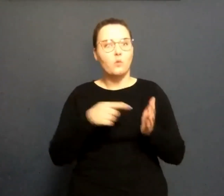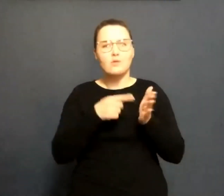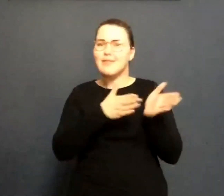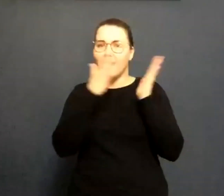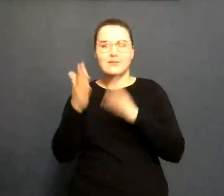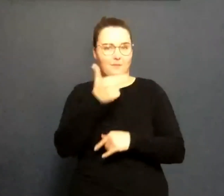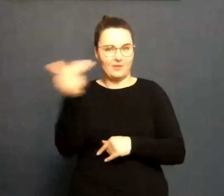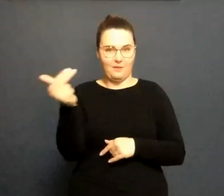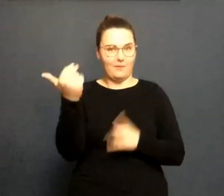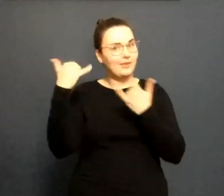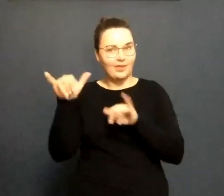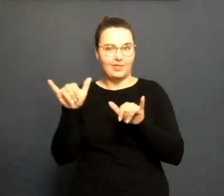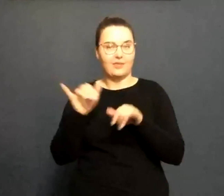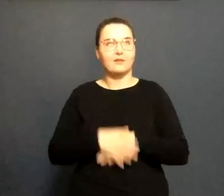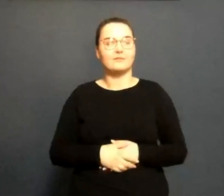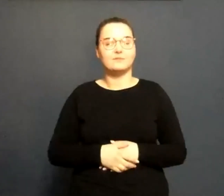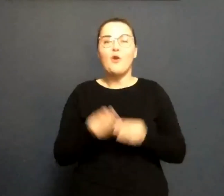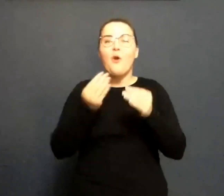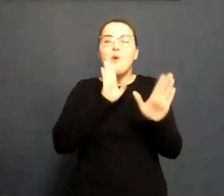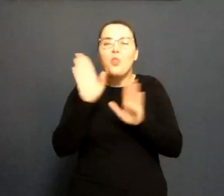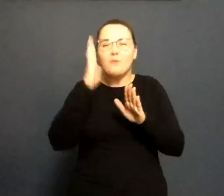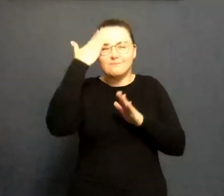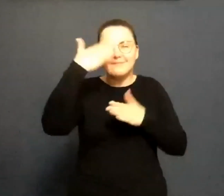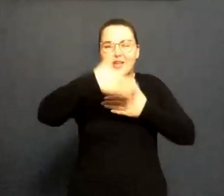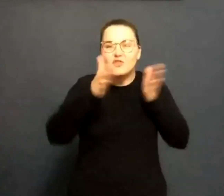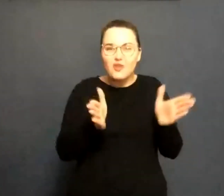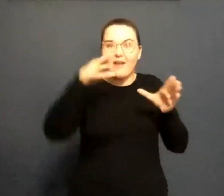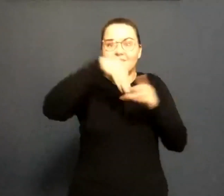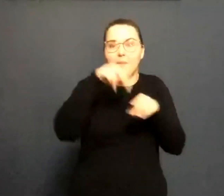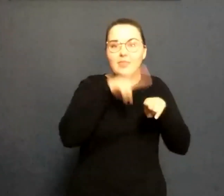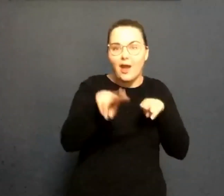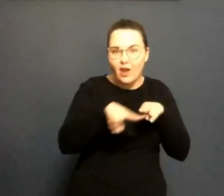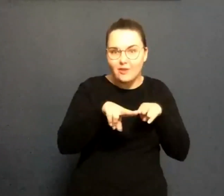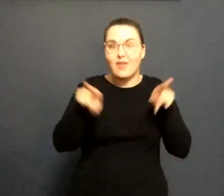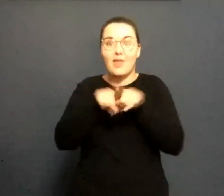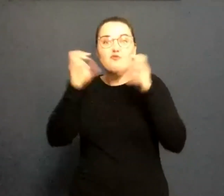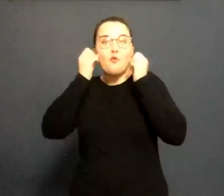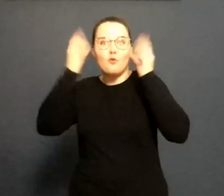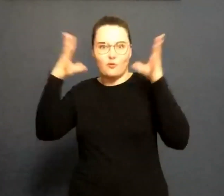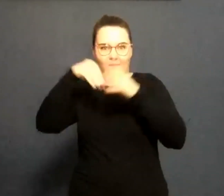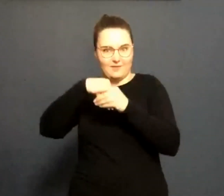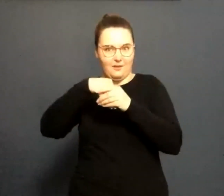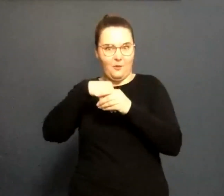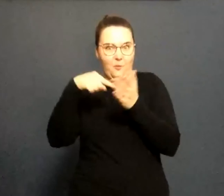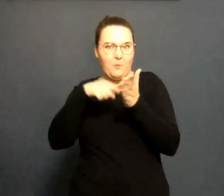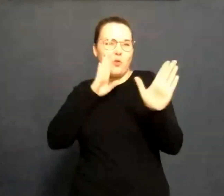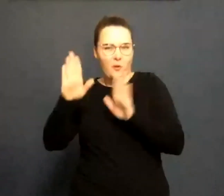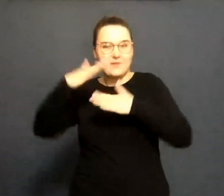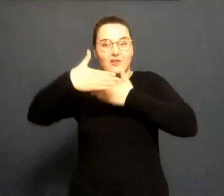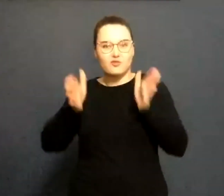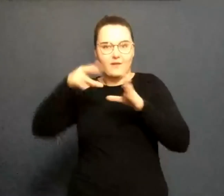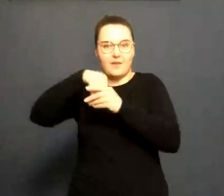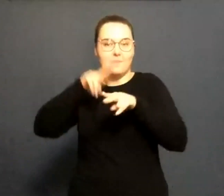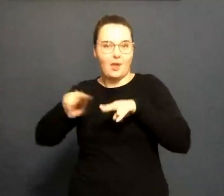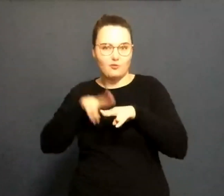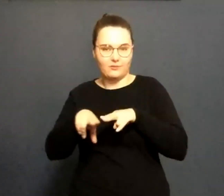To są takie właśnie skrzynki z narzędziami. Kultura jest skrzynką z narzędziami, wyciągamy pewne narzędzia i okazuje się, że zaradzimy sobie z życiem